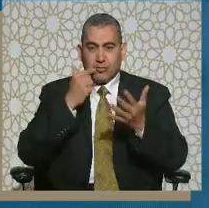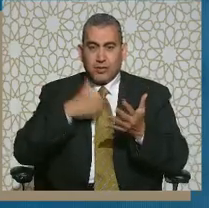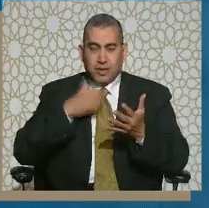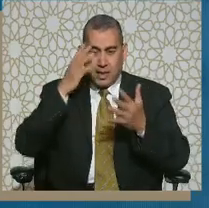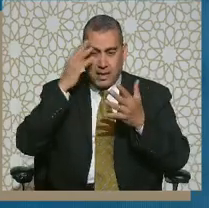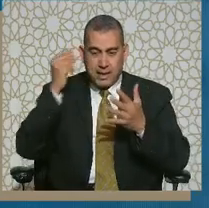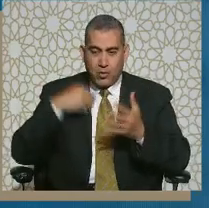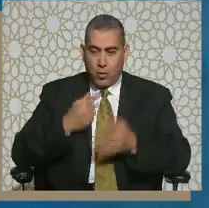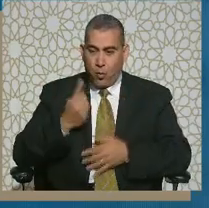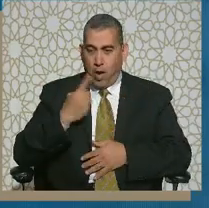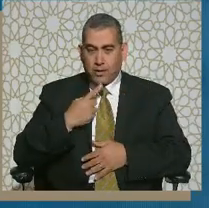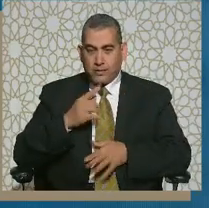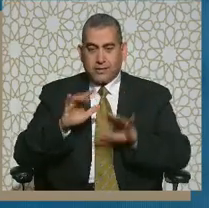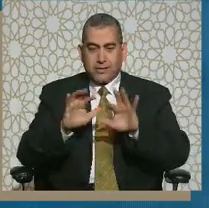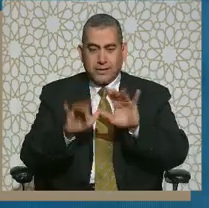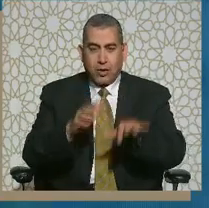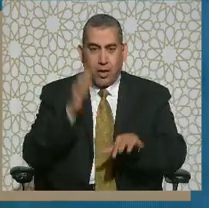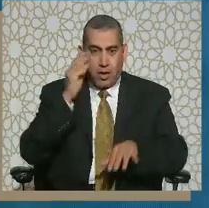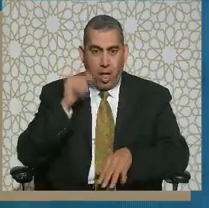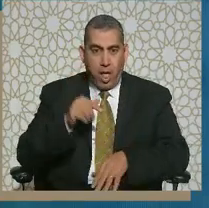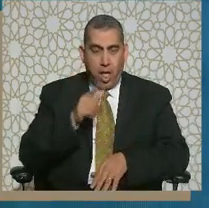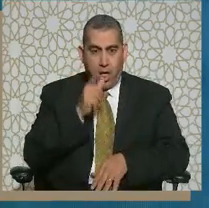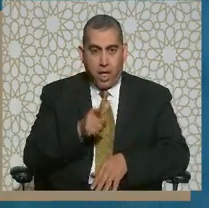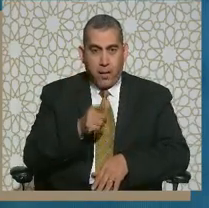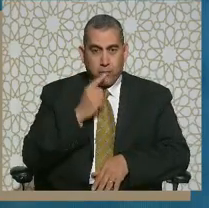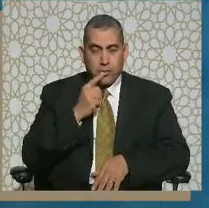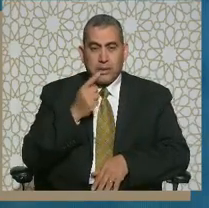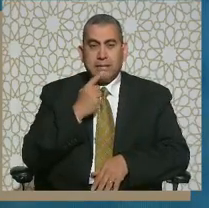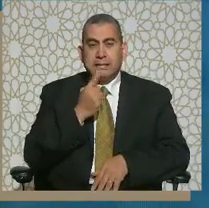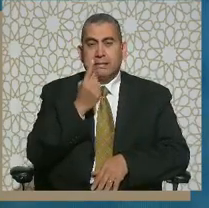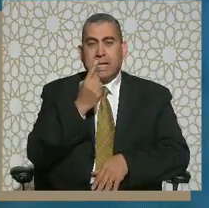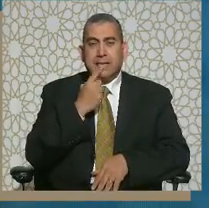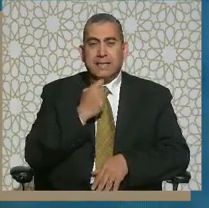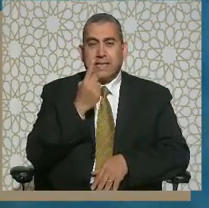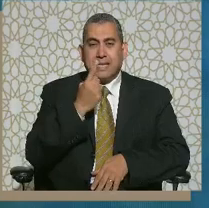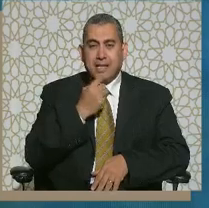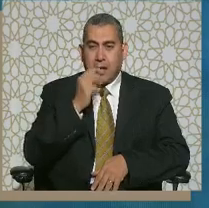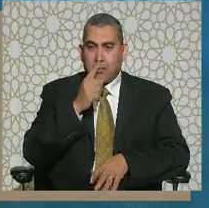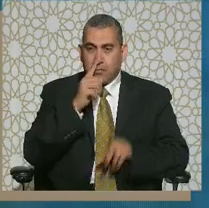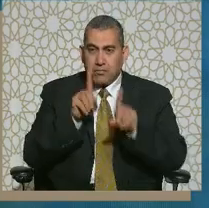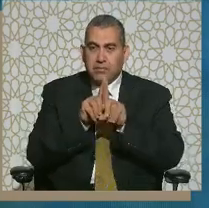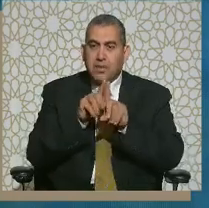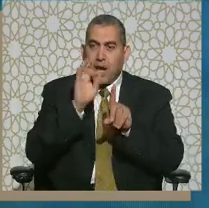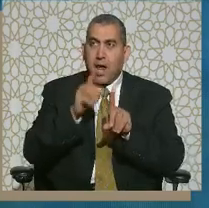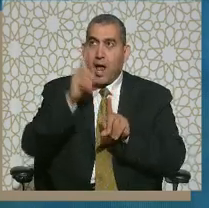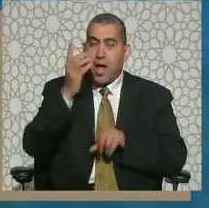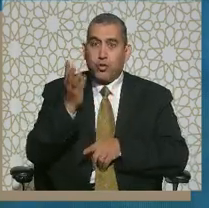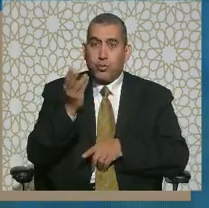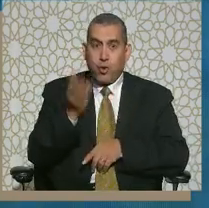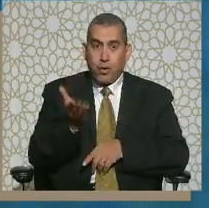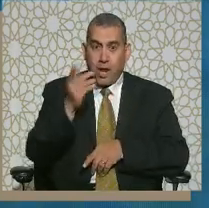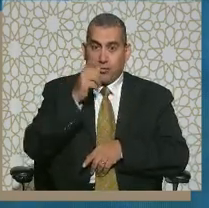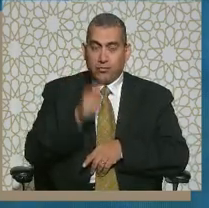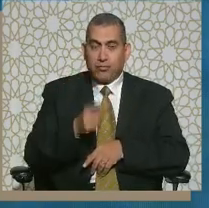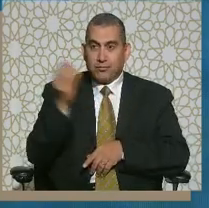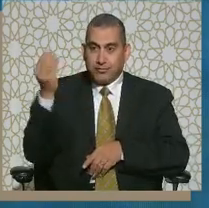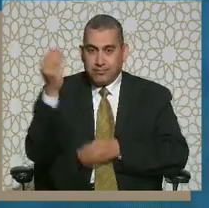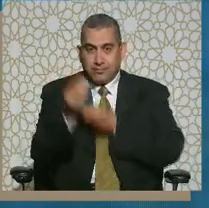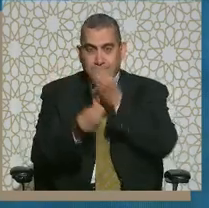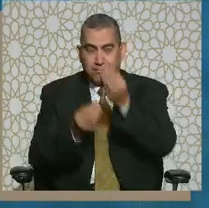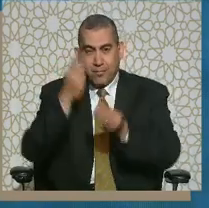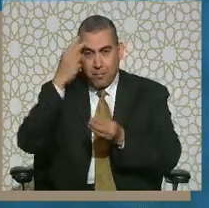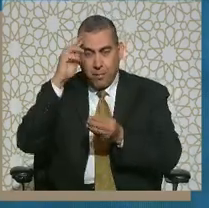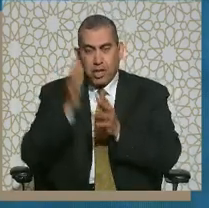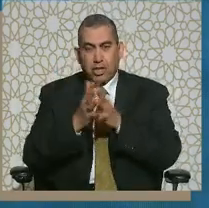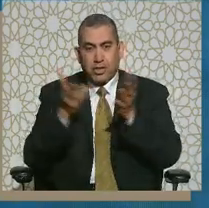لذلك كل كل ثانيه انت لازم تحس فيها بالانس لان ربنا سبحانه وتعالى بيبعت لك معاني جديده